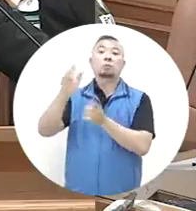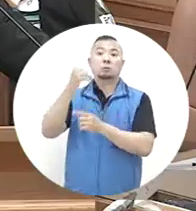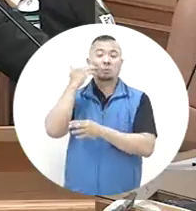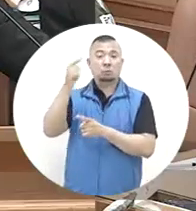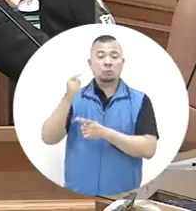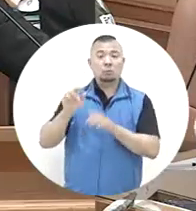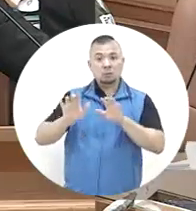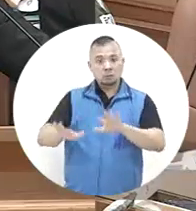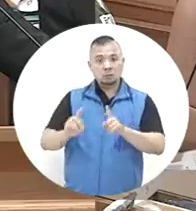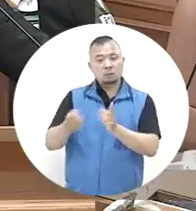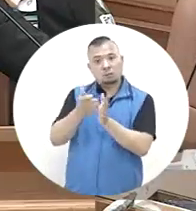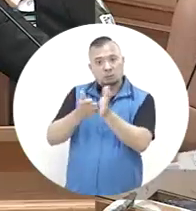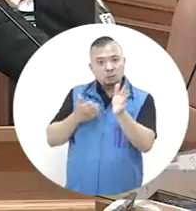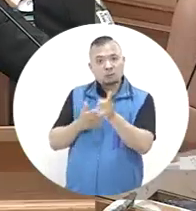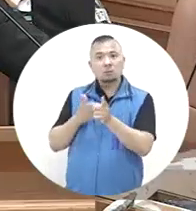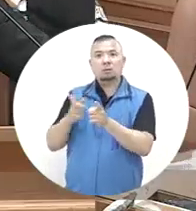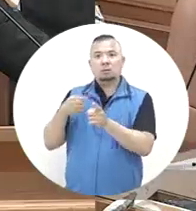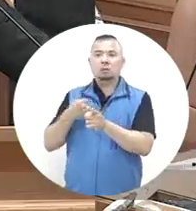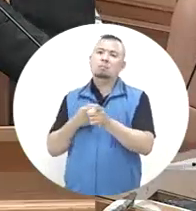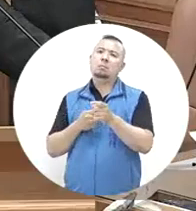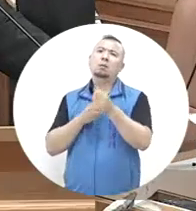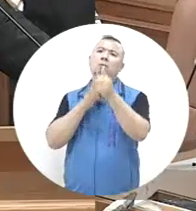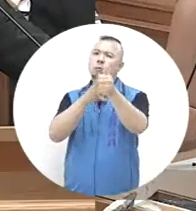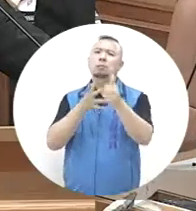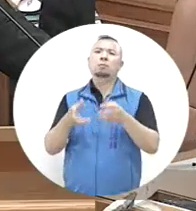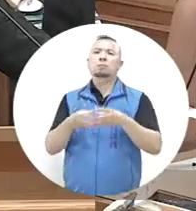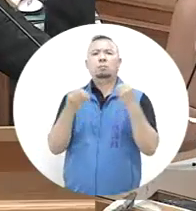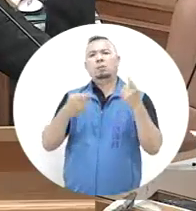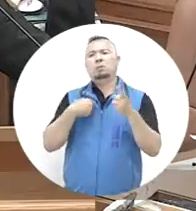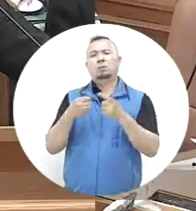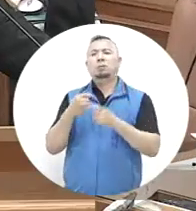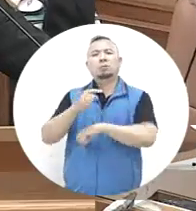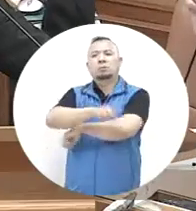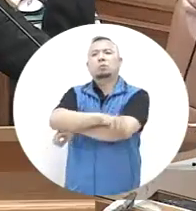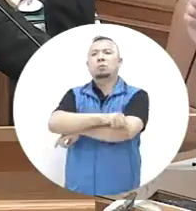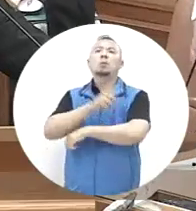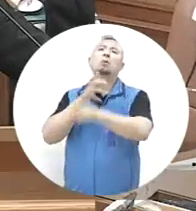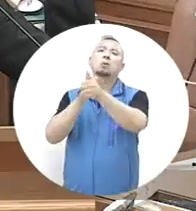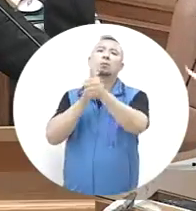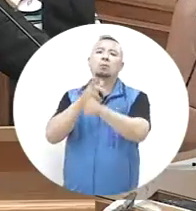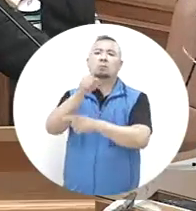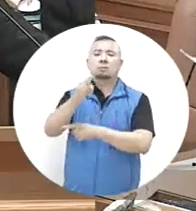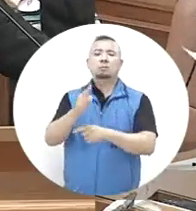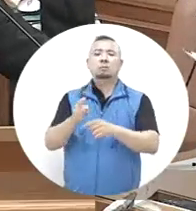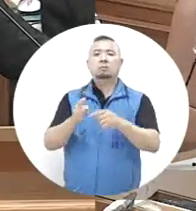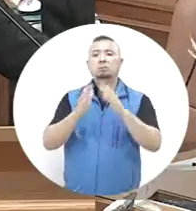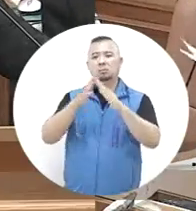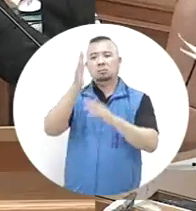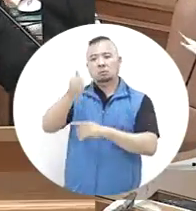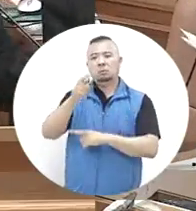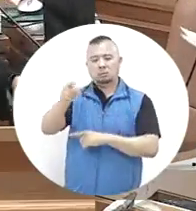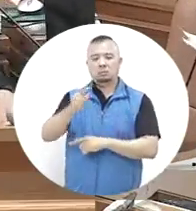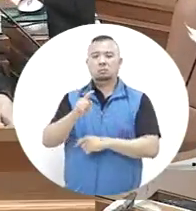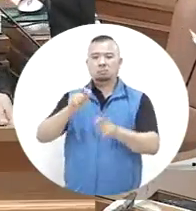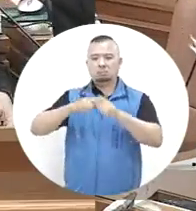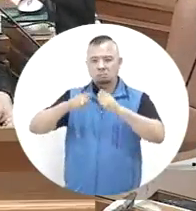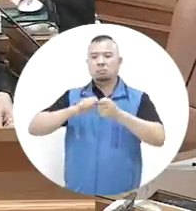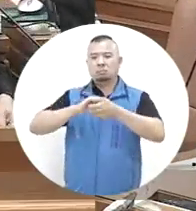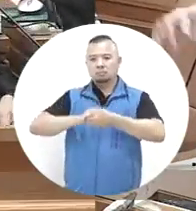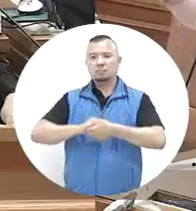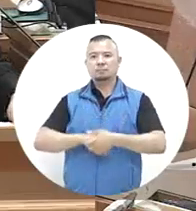很多话不用问你，我们只要问结果，所以由你来做结论就可以，好不好？哦，过来，因为